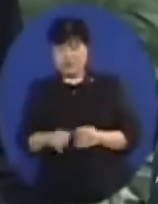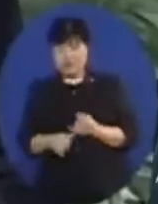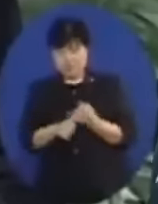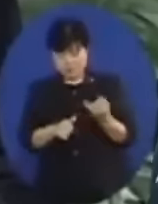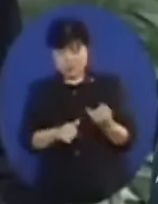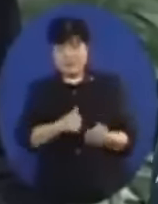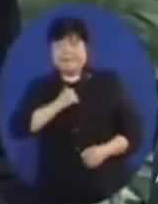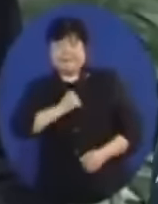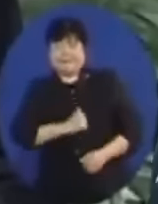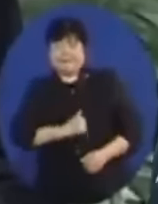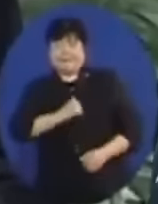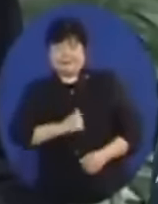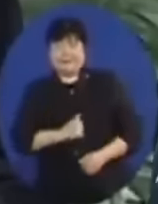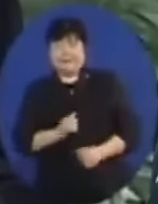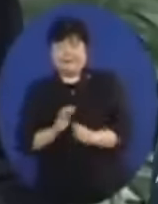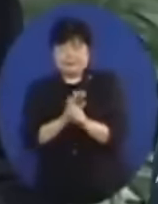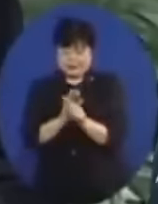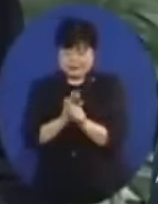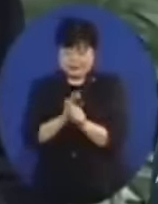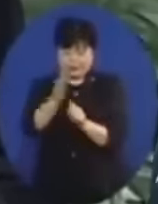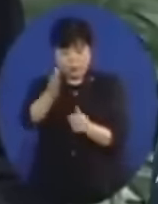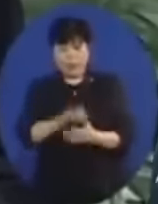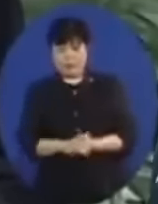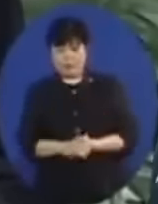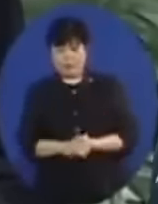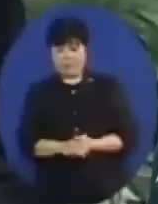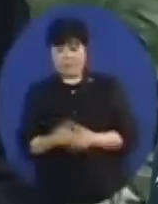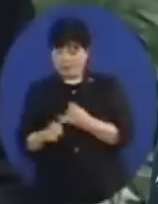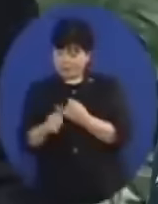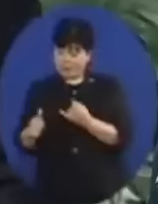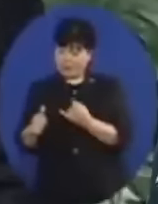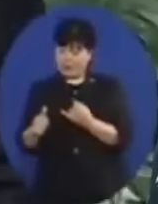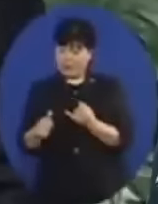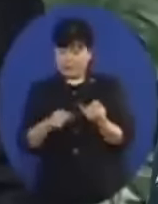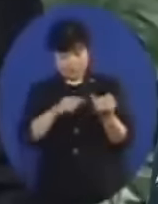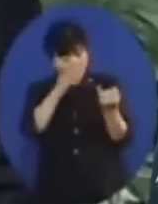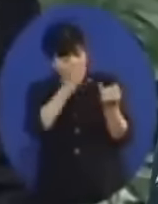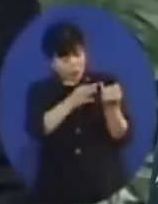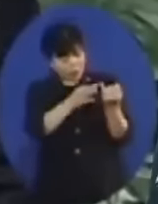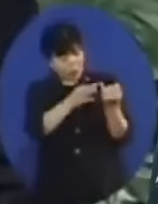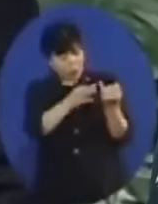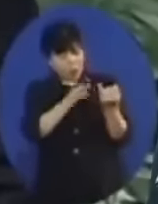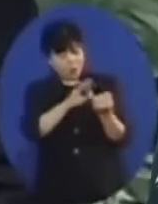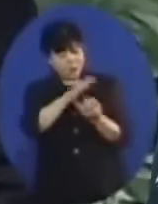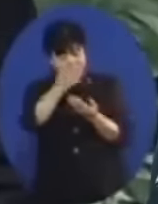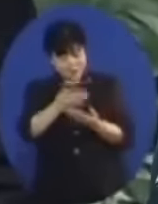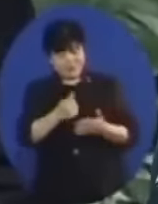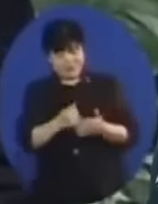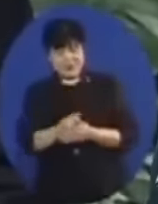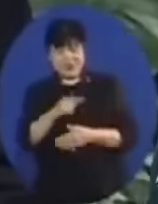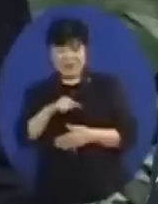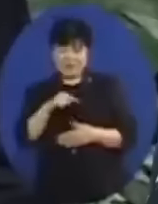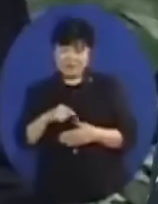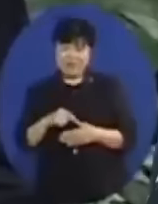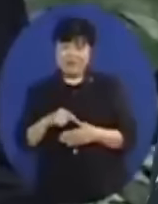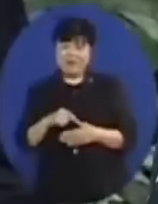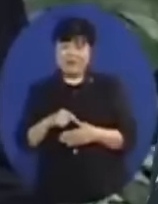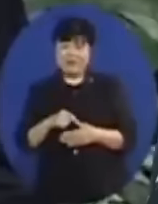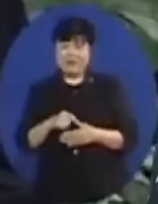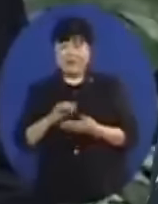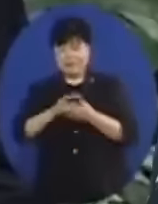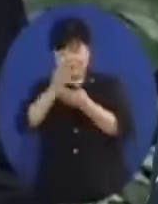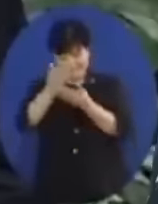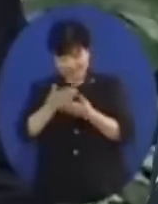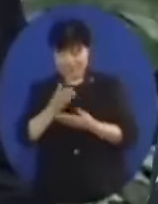아내가 꼭 참고 사랑해 줘야지. 그러면 남편이 그 사랑을 받으면 마음이